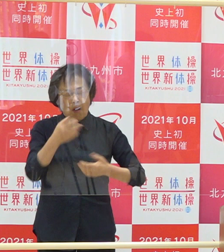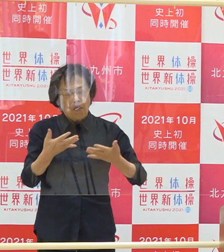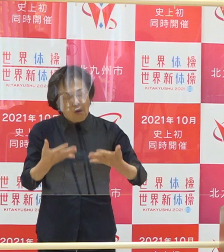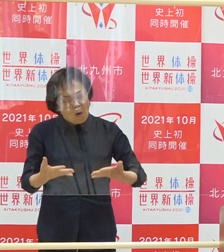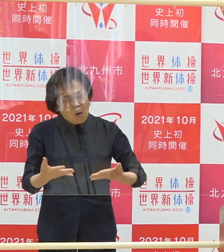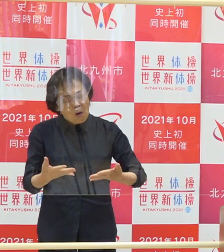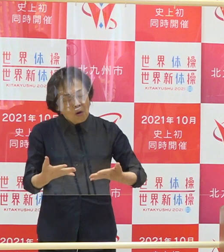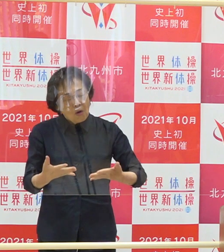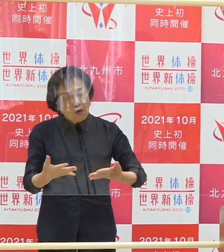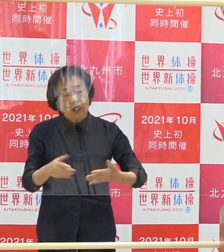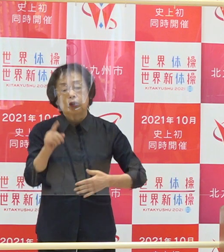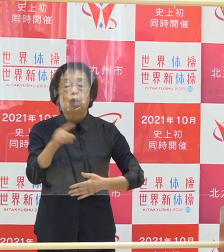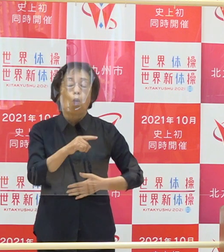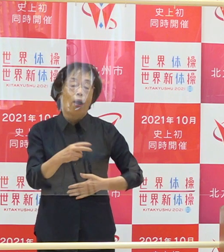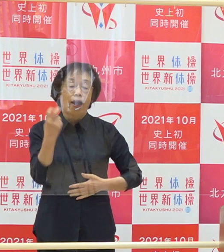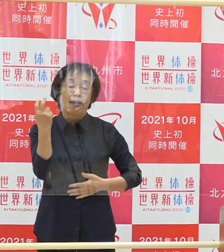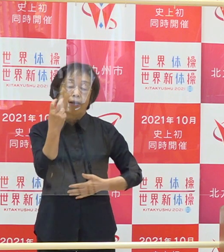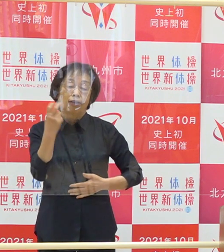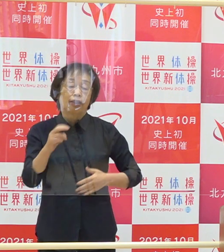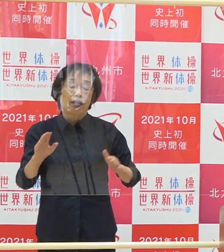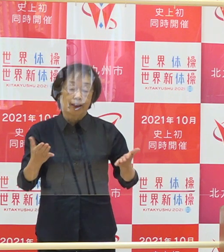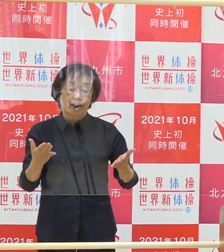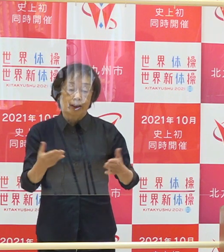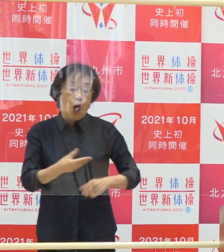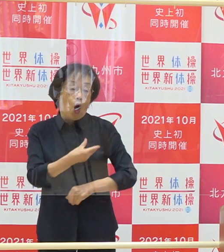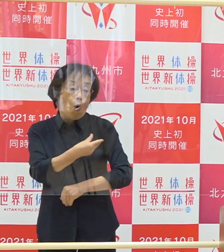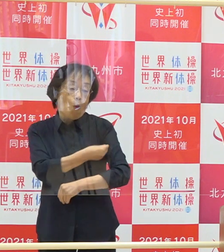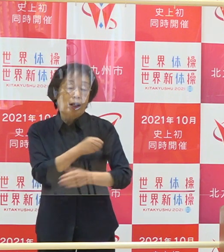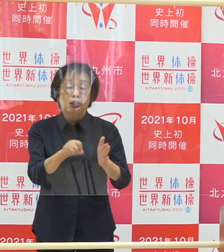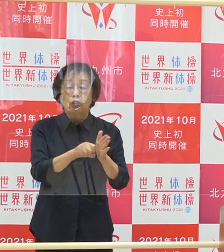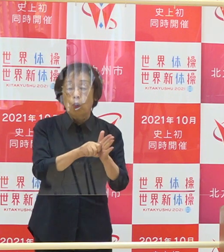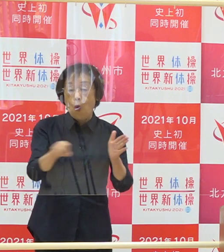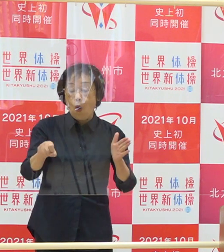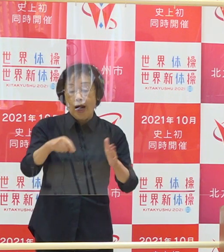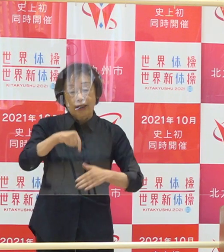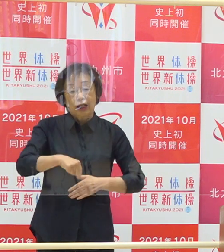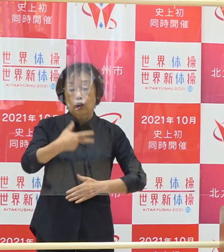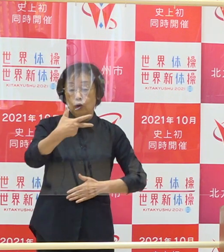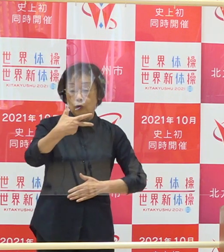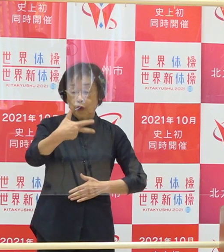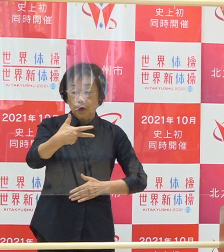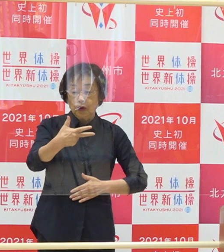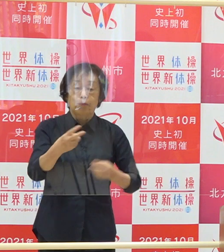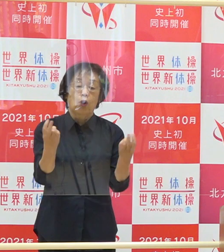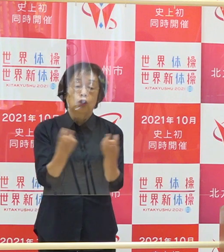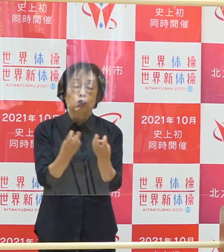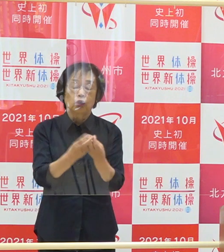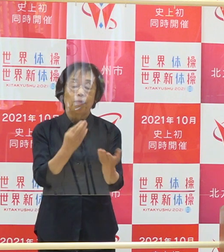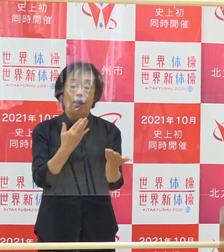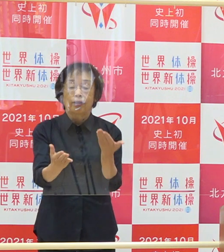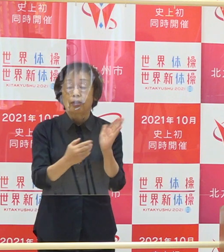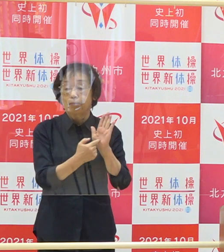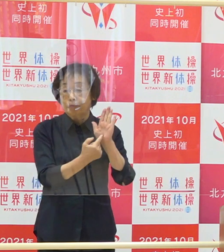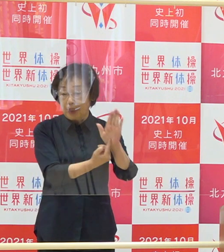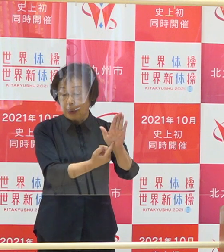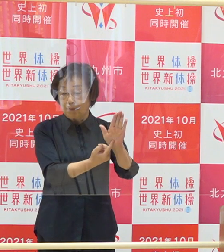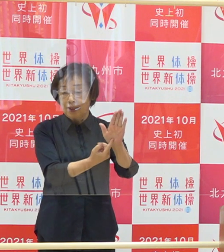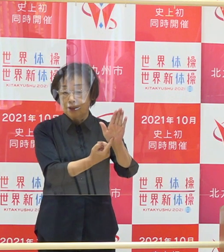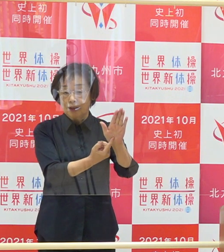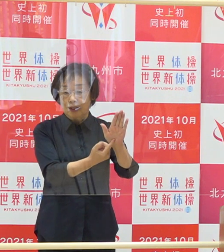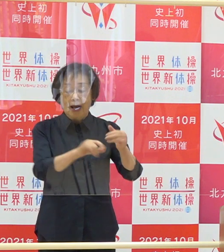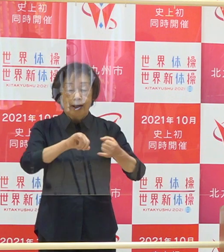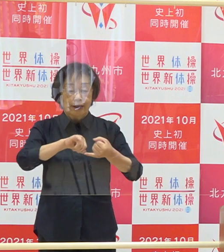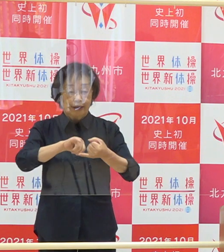ません。このようにワクチンの効果は本市におきましても数字に明確に表れております。ぜ